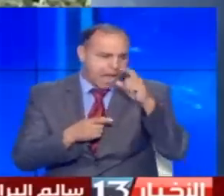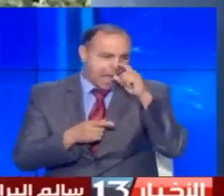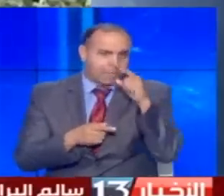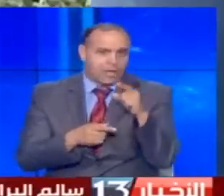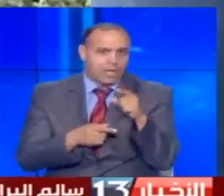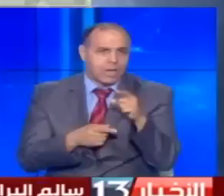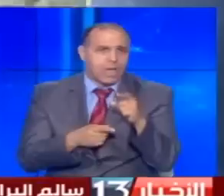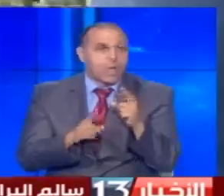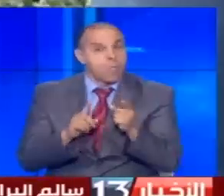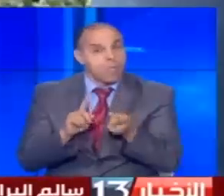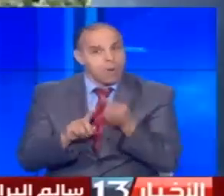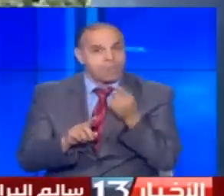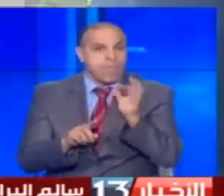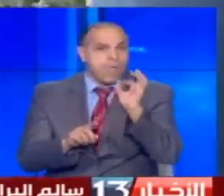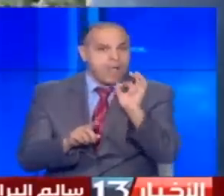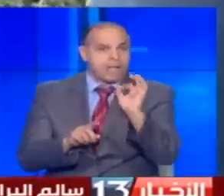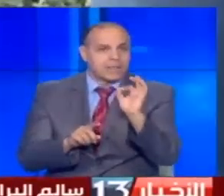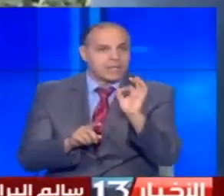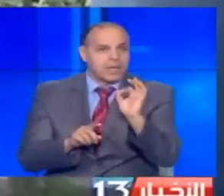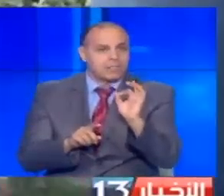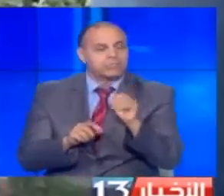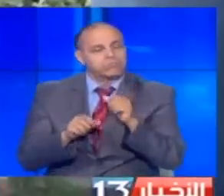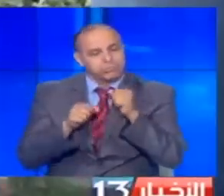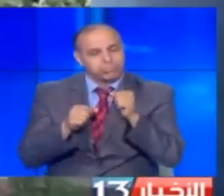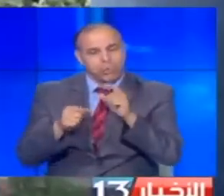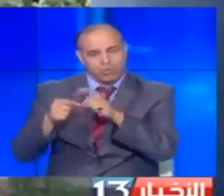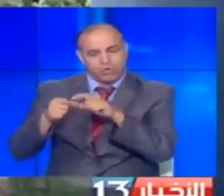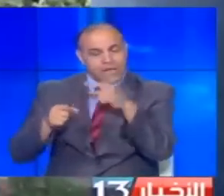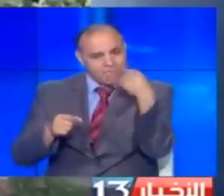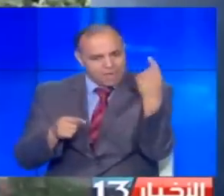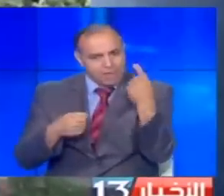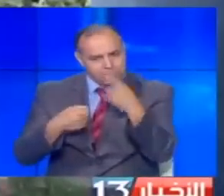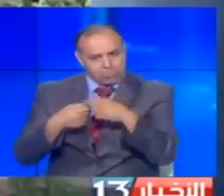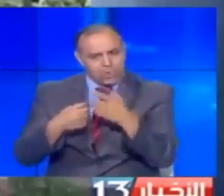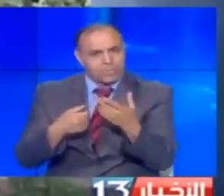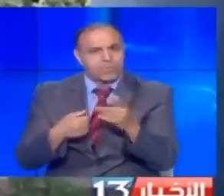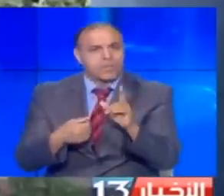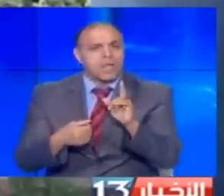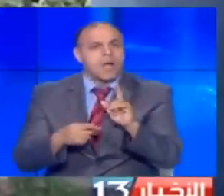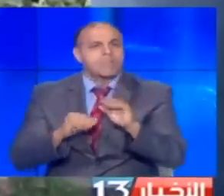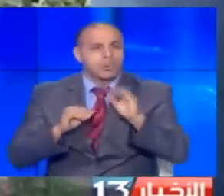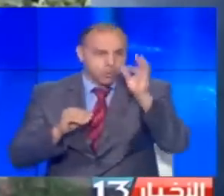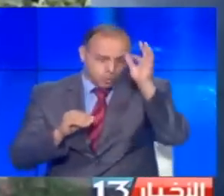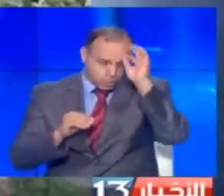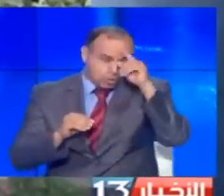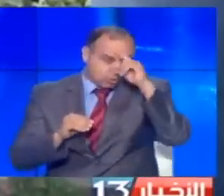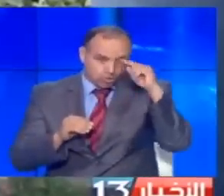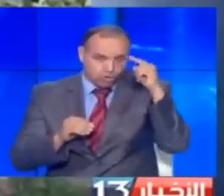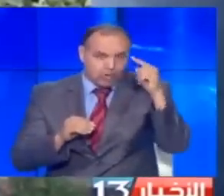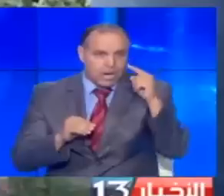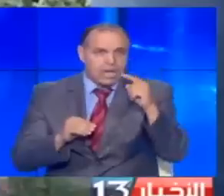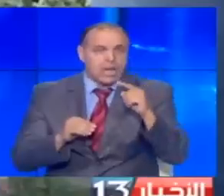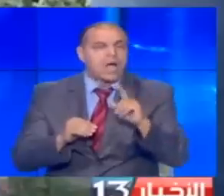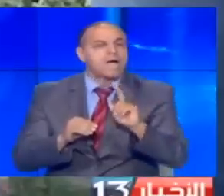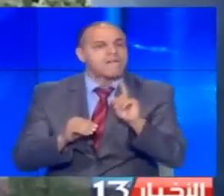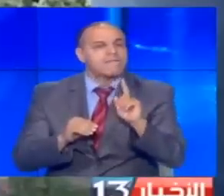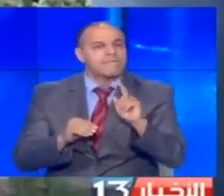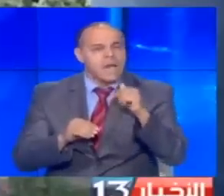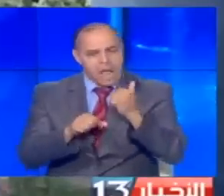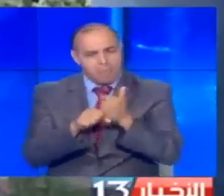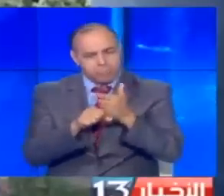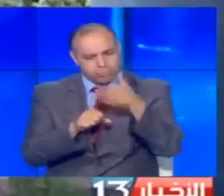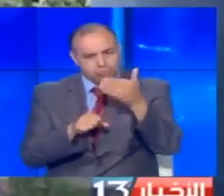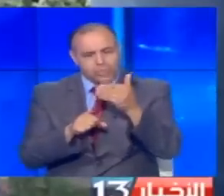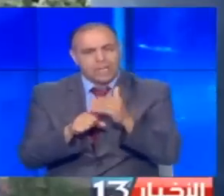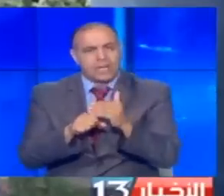هذا هدف ايضا اضافه الى انها ستتواصل مشاركات دوليه المربيه التونسي ان شاء الله سترين ان شاء الله في الاعوام القادمه